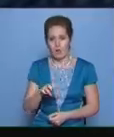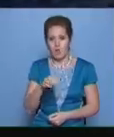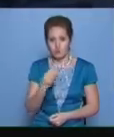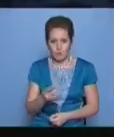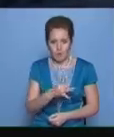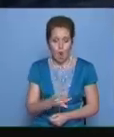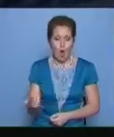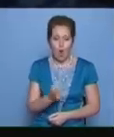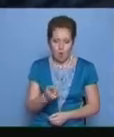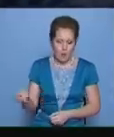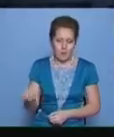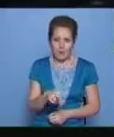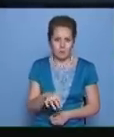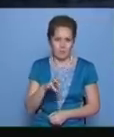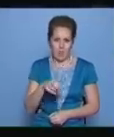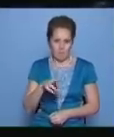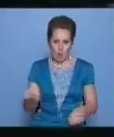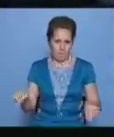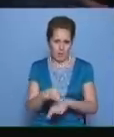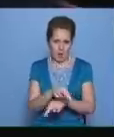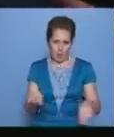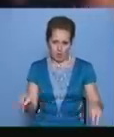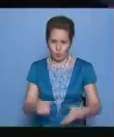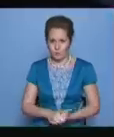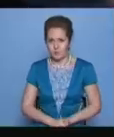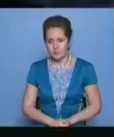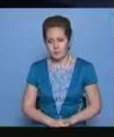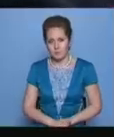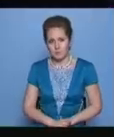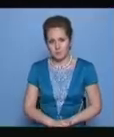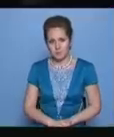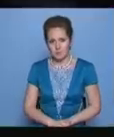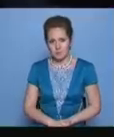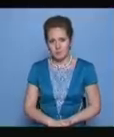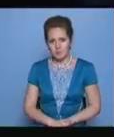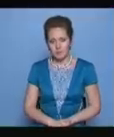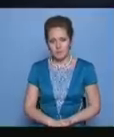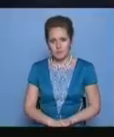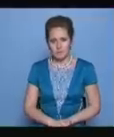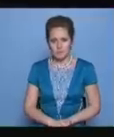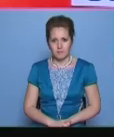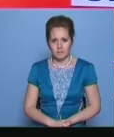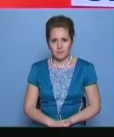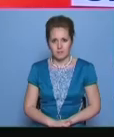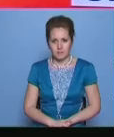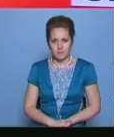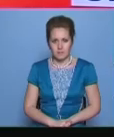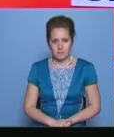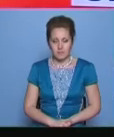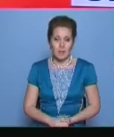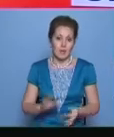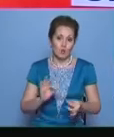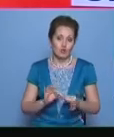дорогу вне пешеходного перехода. Анастасия Редько, Александр Широбоков, Руслан Нуриахметов, телеканал «Моя Удмуртия».